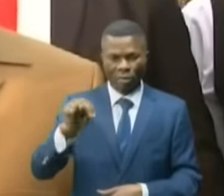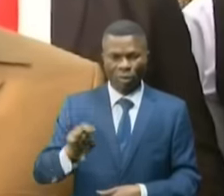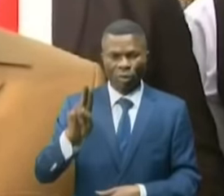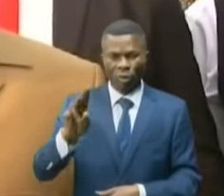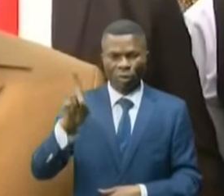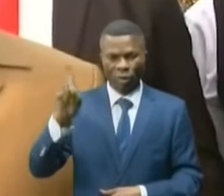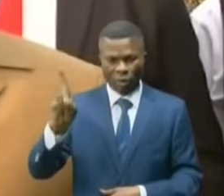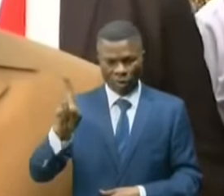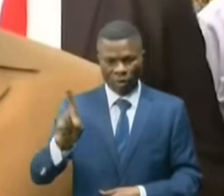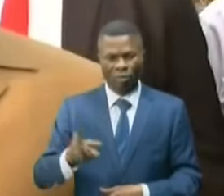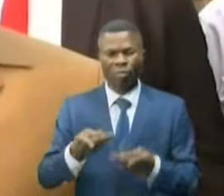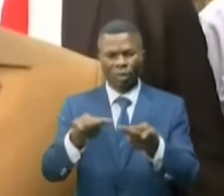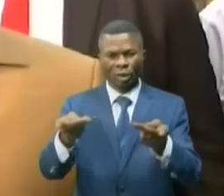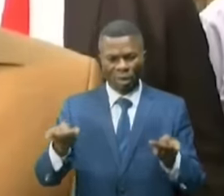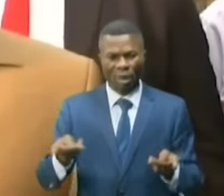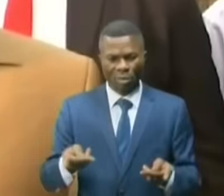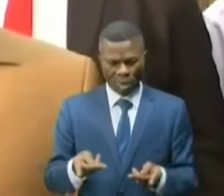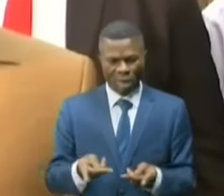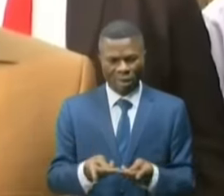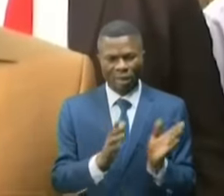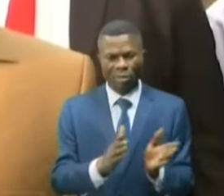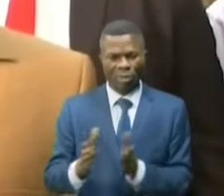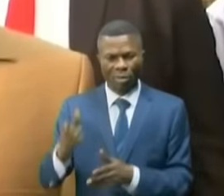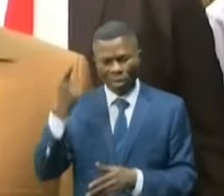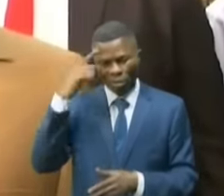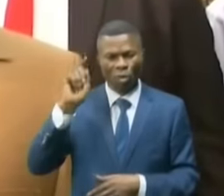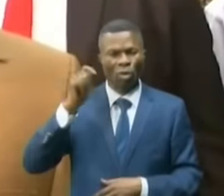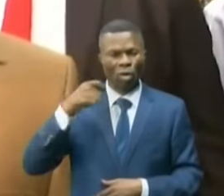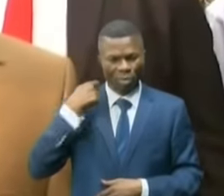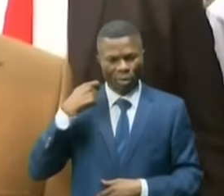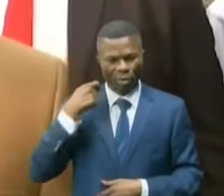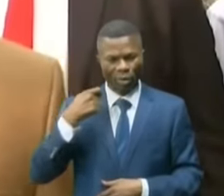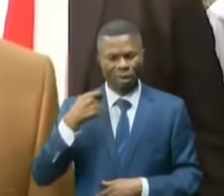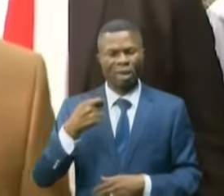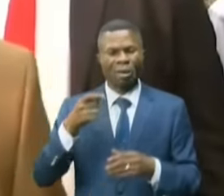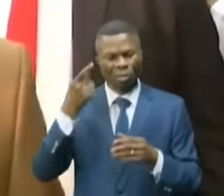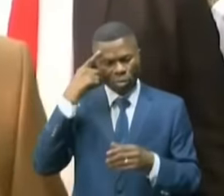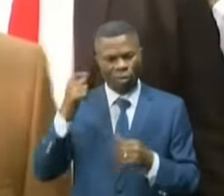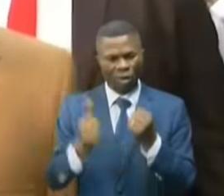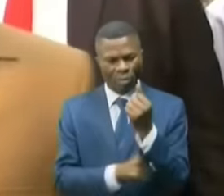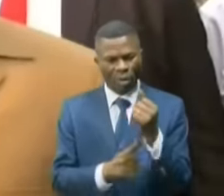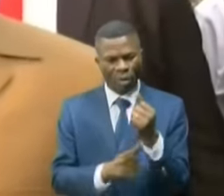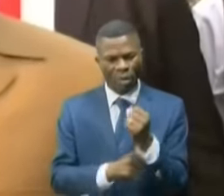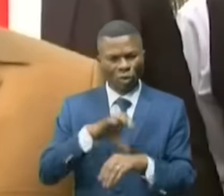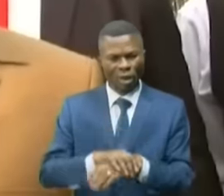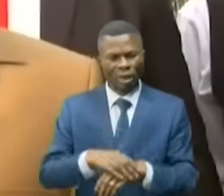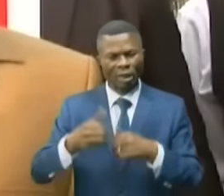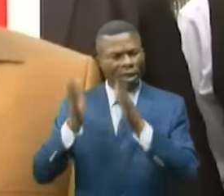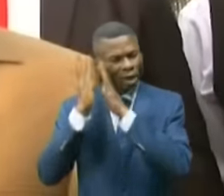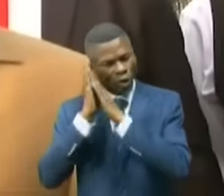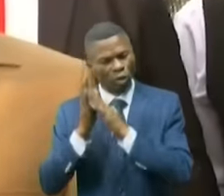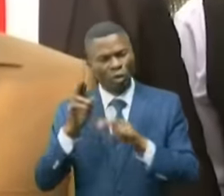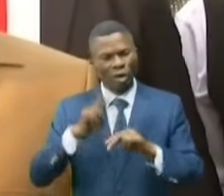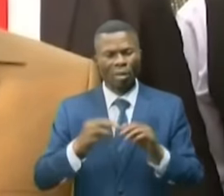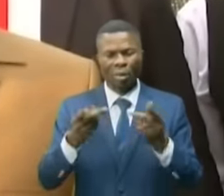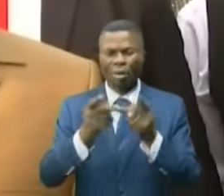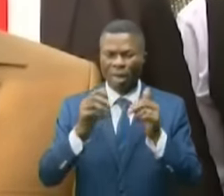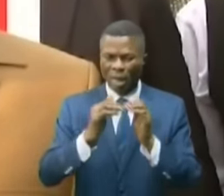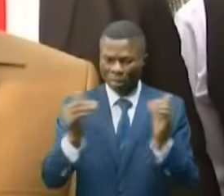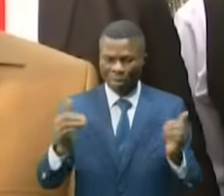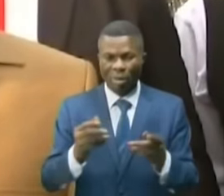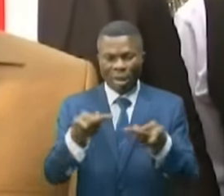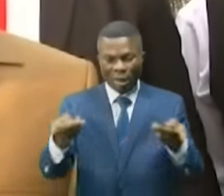que le chef Kanyuka a mis à la disposition de la province pour qu'on commence les travaux de cette ferme-là. Le terrain est là. Ceux